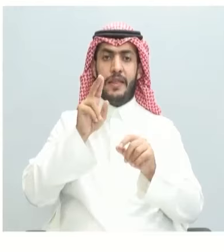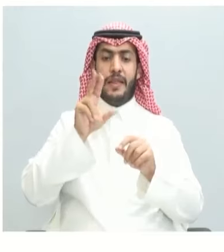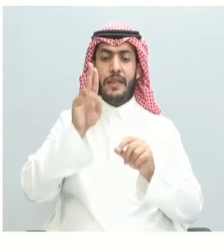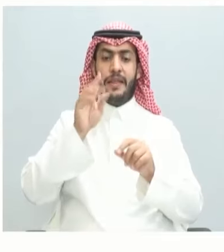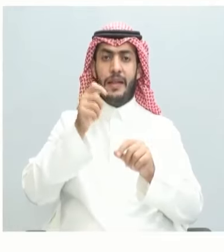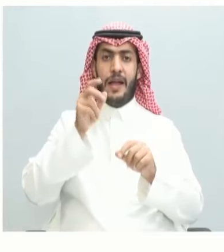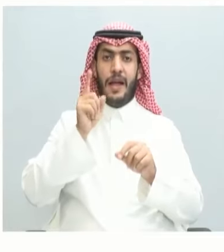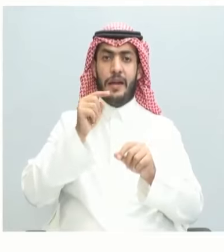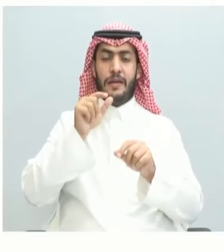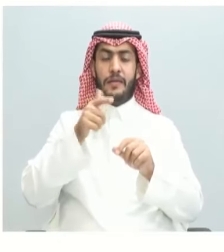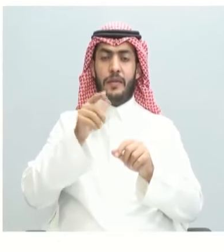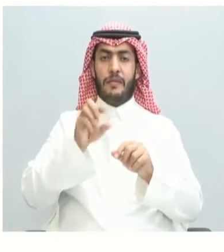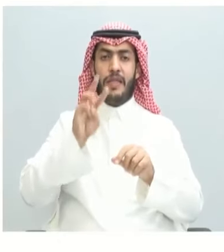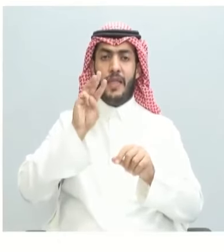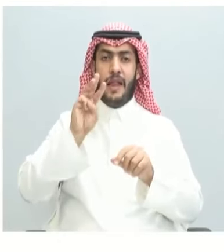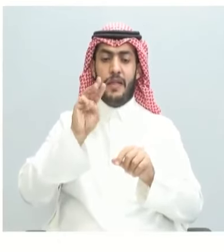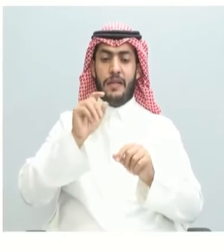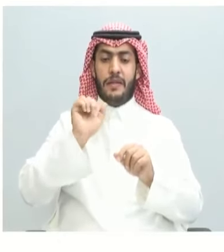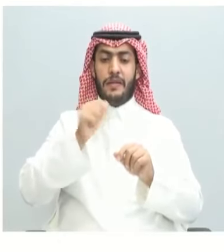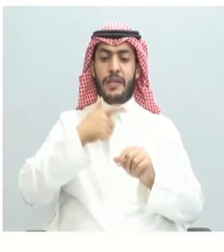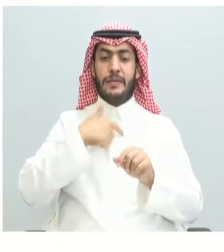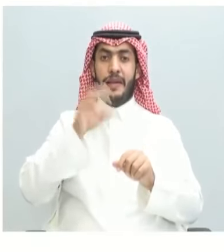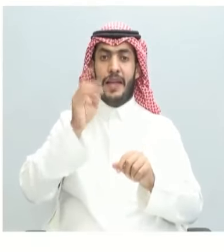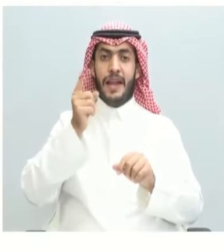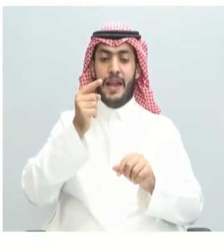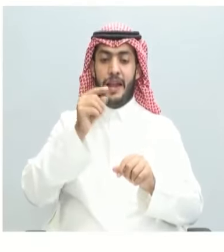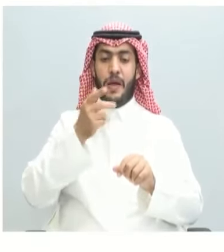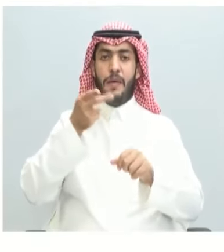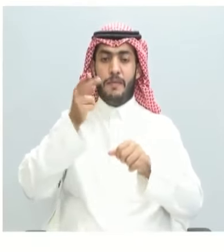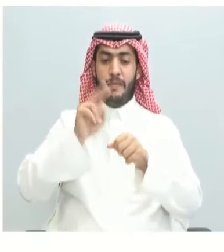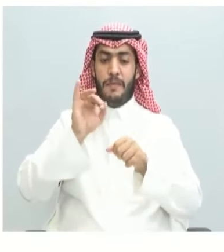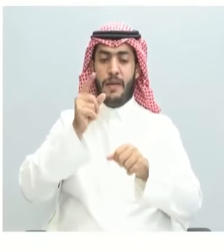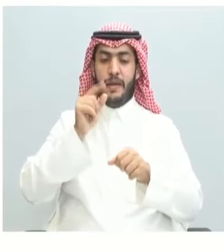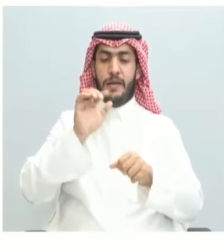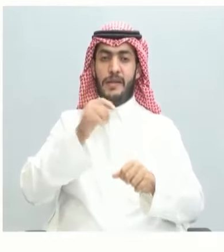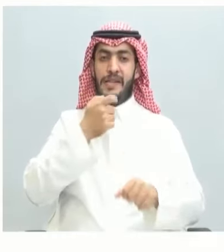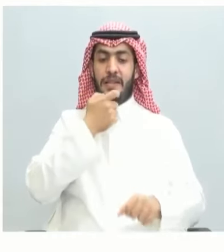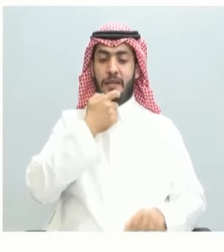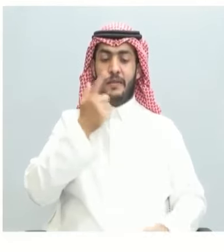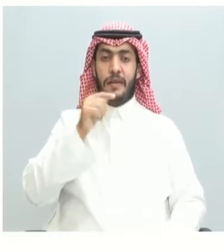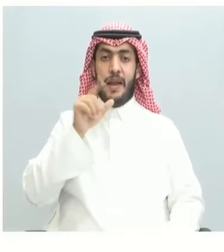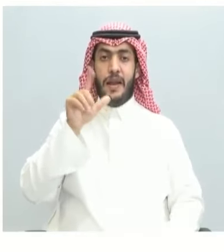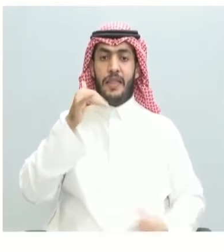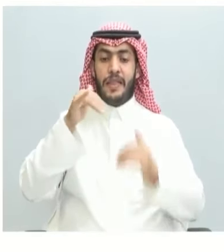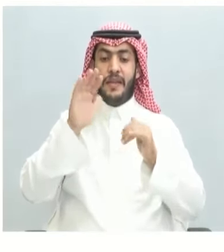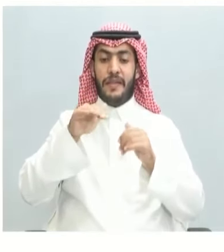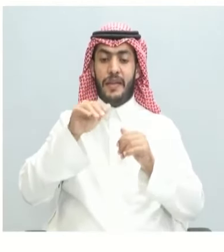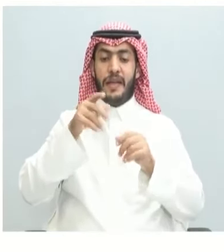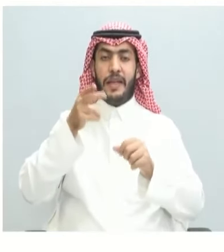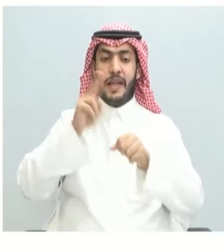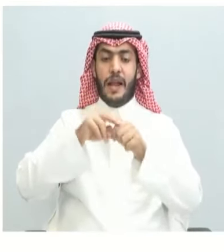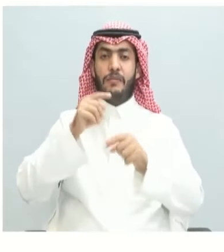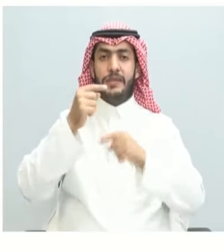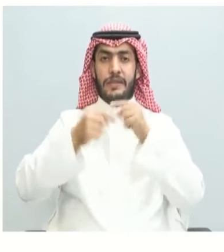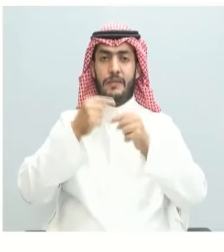لدينا لبنات التكرار وهي ثلاثه اولا لبن كرر مره او ريبيت النوع الثاني من لبنات التكرار وهي لبنات كرر